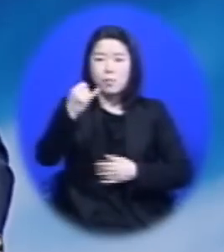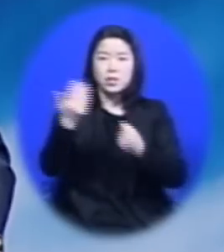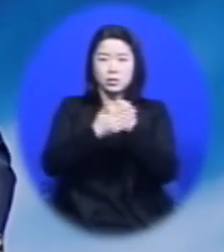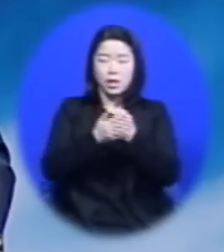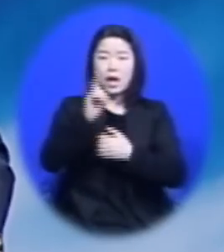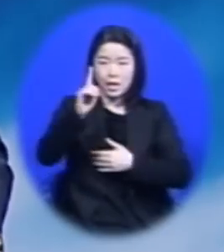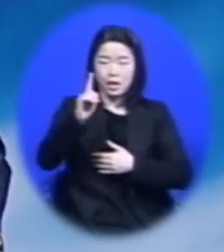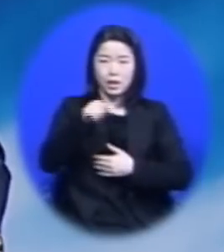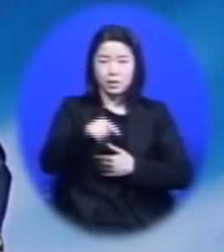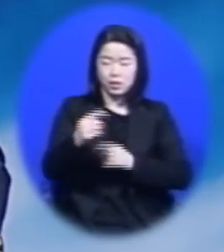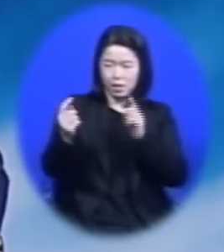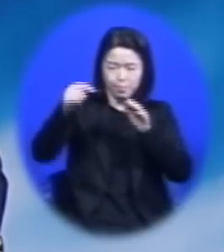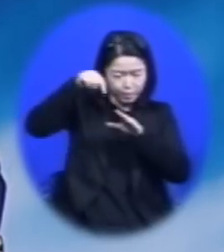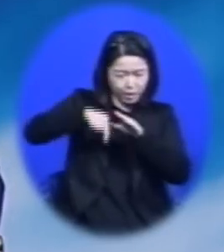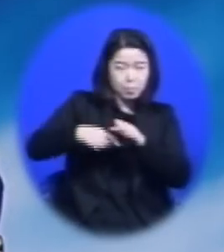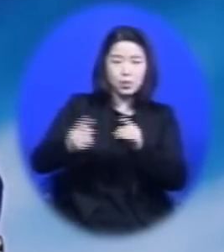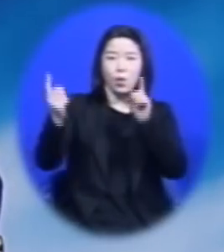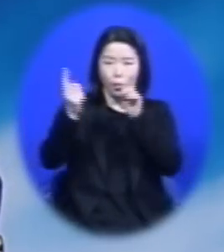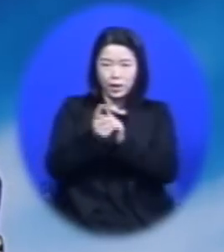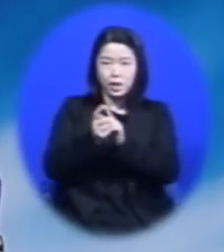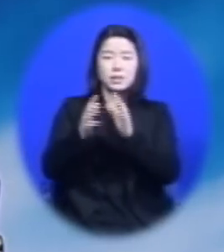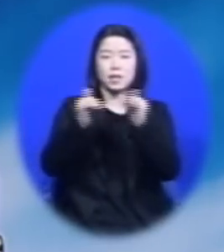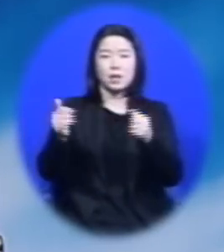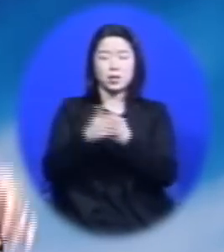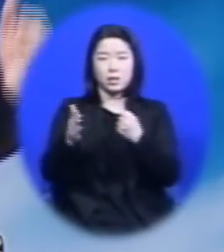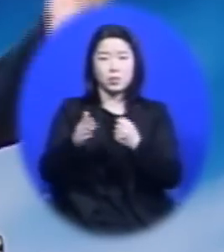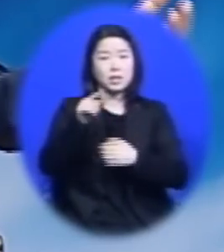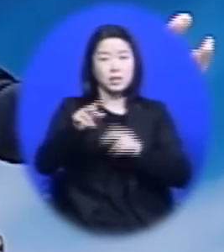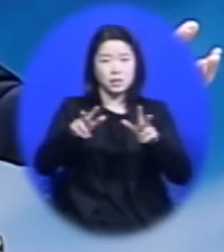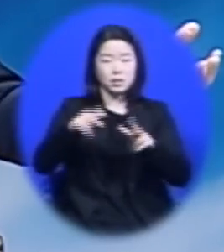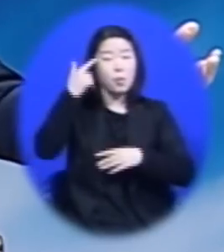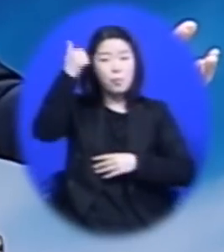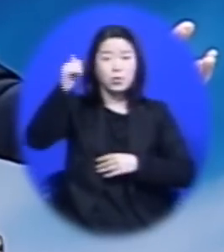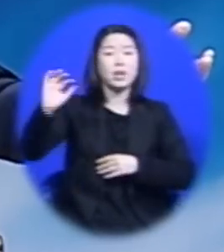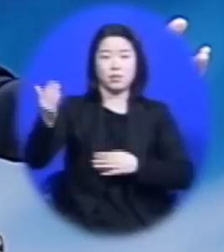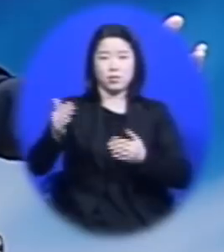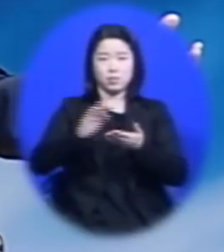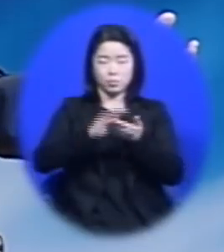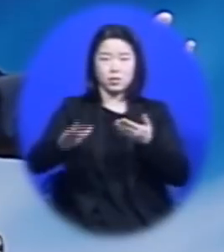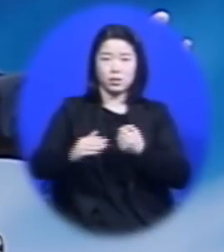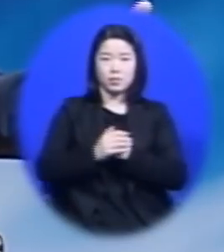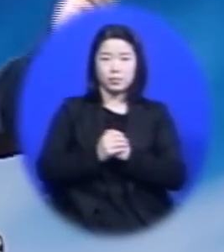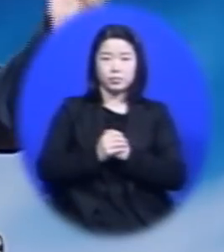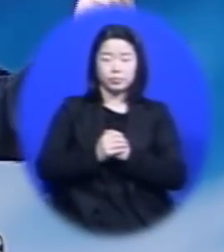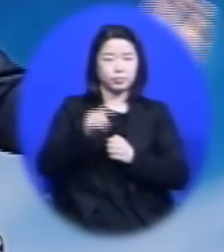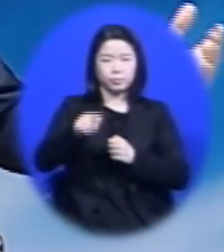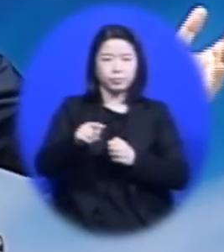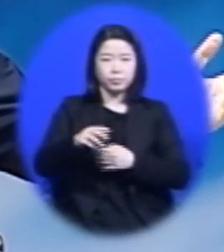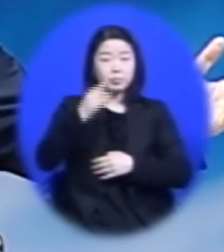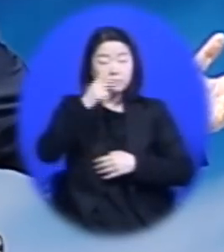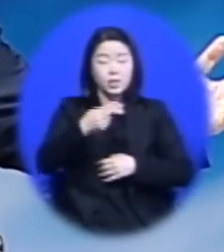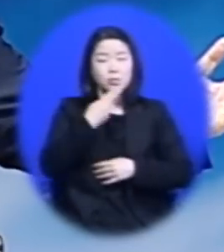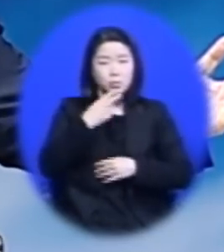하나가 이렇게 깊이 와닿은 사람이기에 그는 지금 목사가 됐어요 그 아마 틀림없이